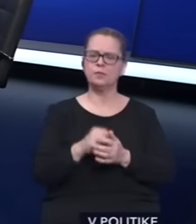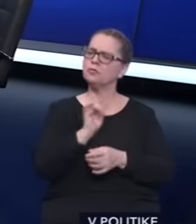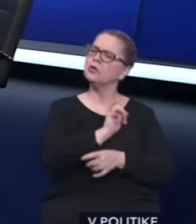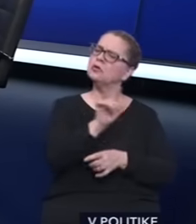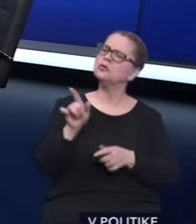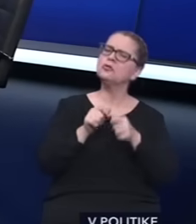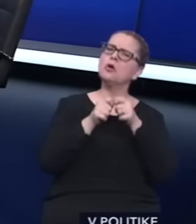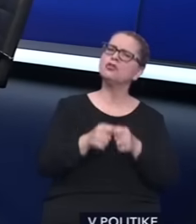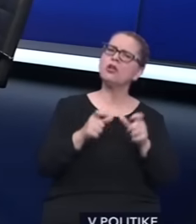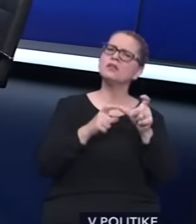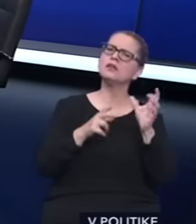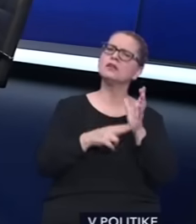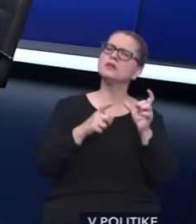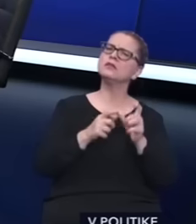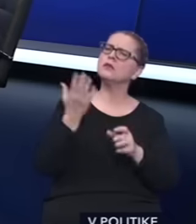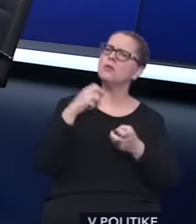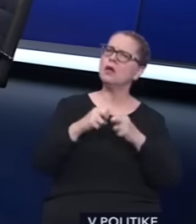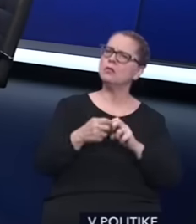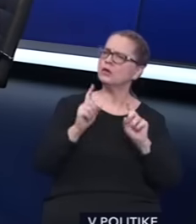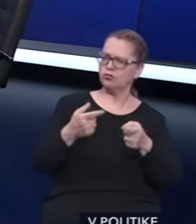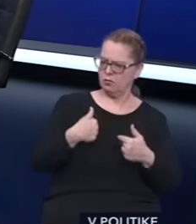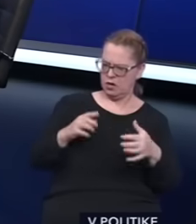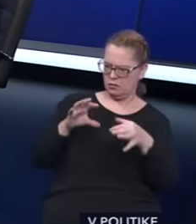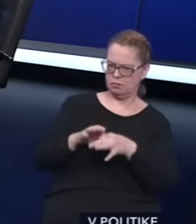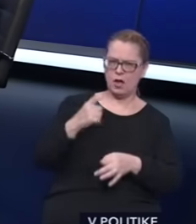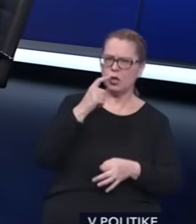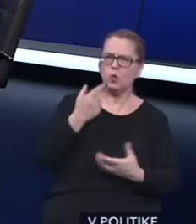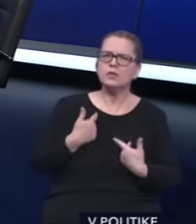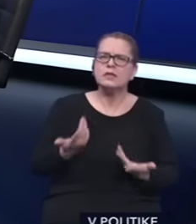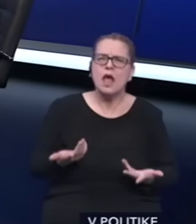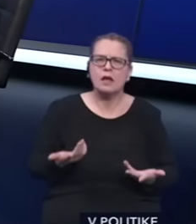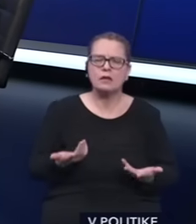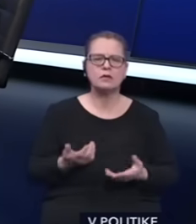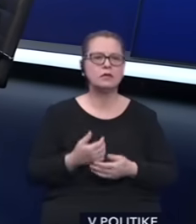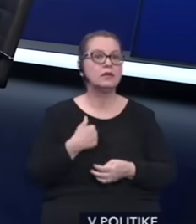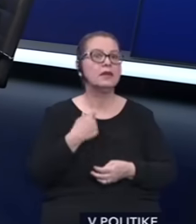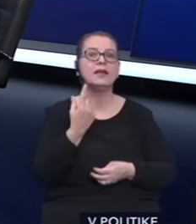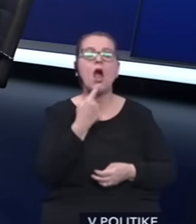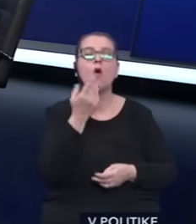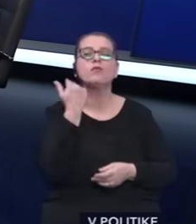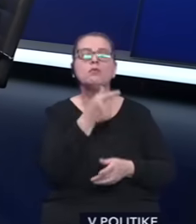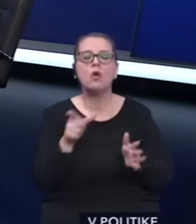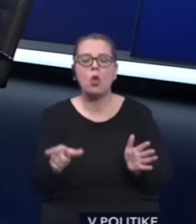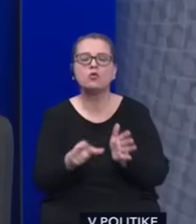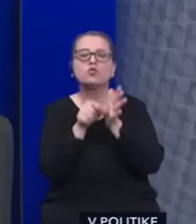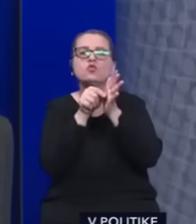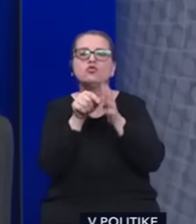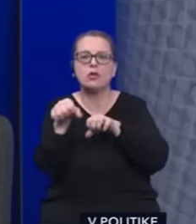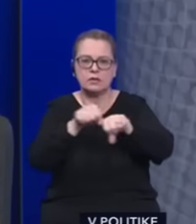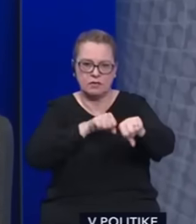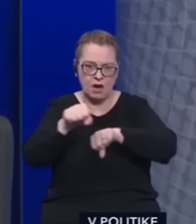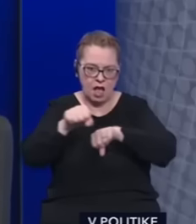zo SNS mal nejaký problém? Tak ale čo mňa spájate s Kuciakom? Ja s Kuciakom nemám nič. Ja som povedal, že ste boli súčasťou vlády v